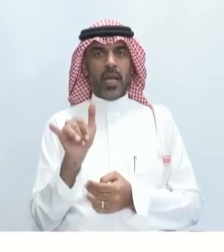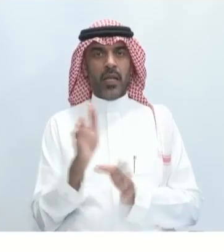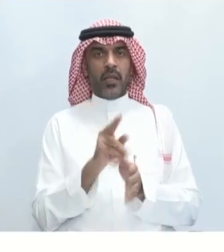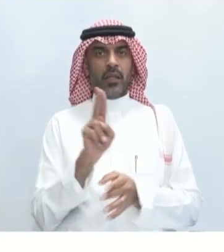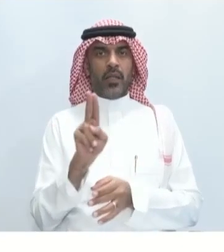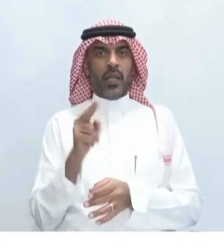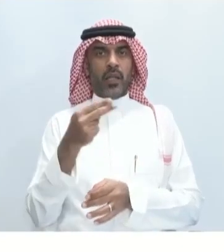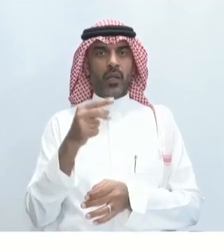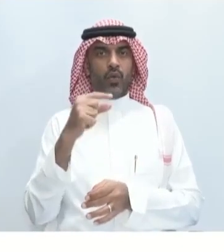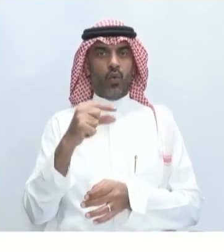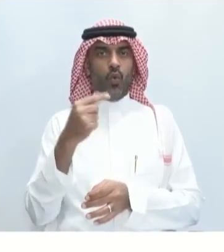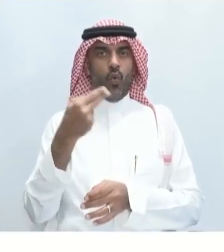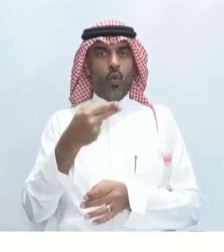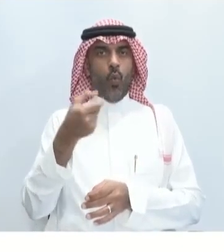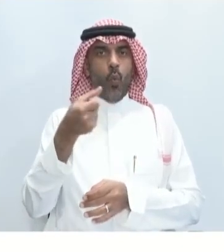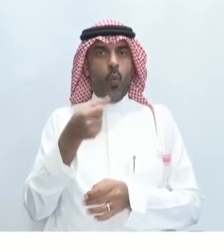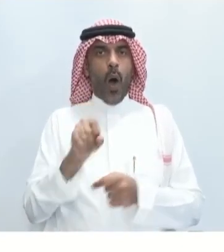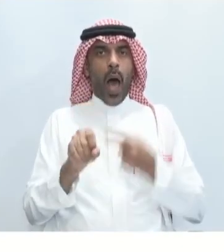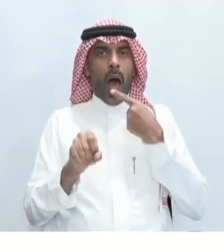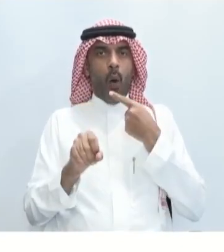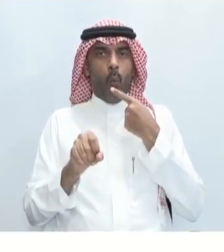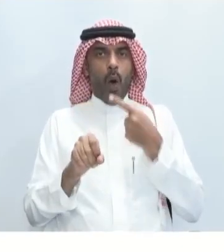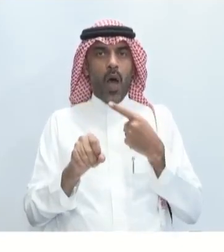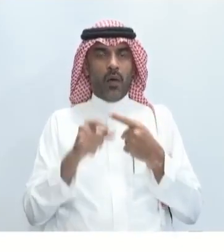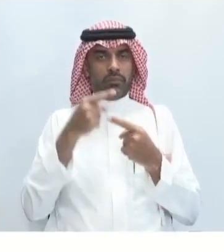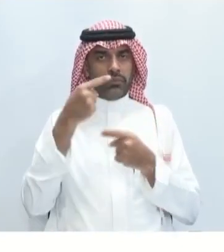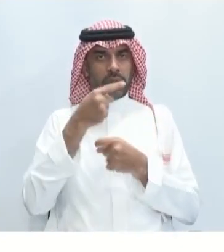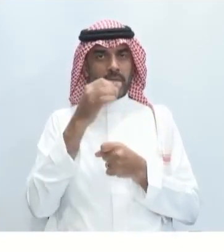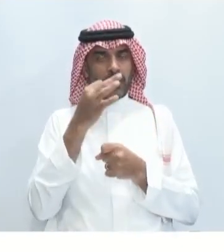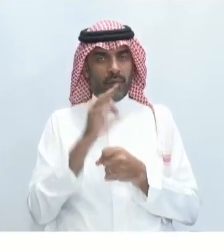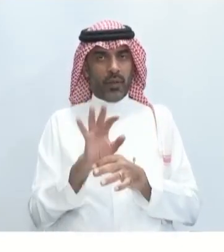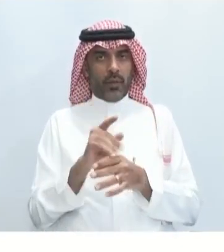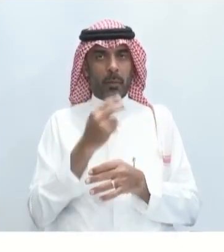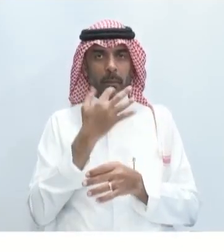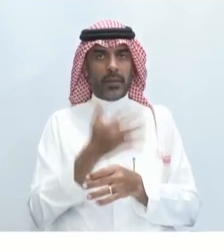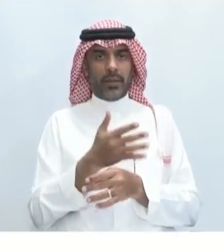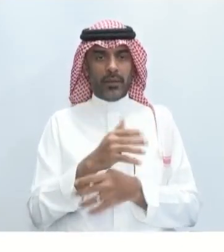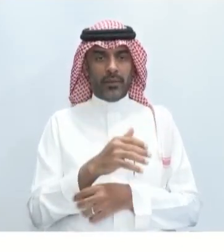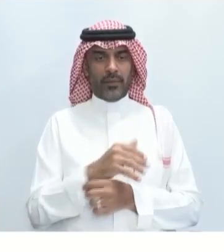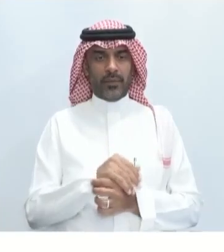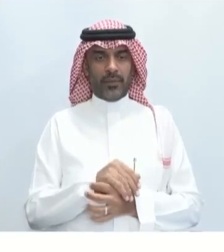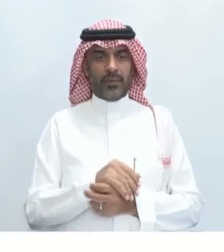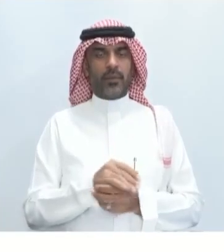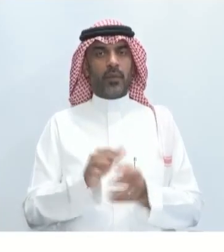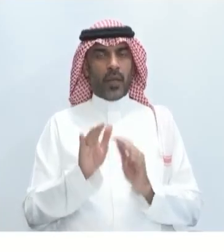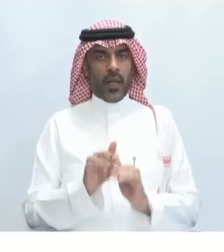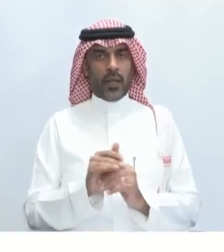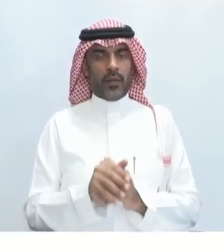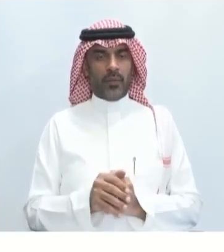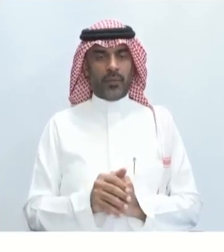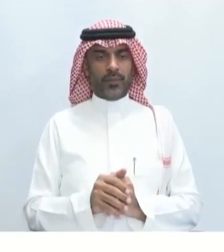تدعو كي تدعو سهوله ان ننطق الواو وعليها فتحه